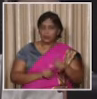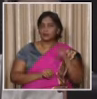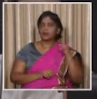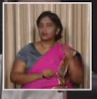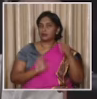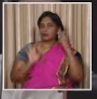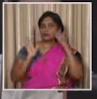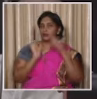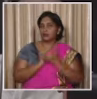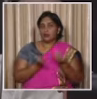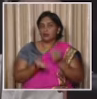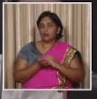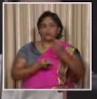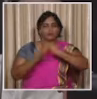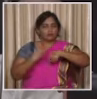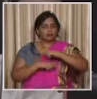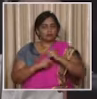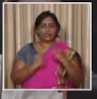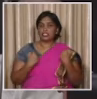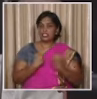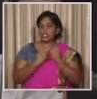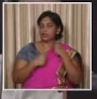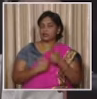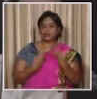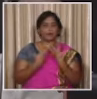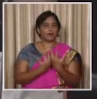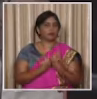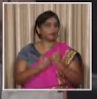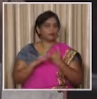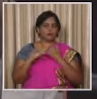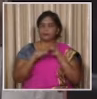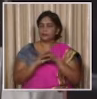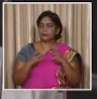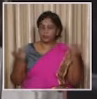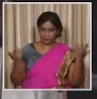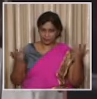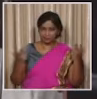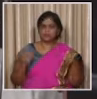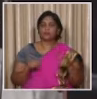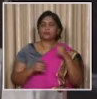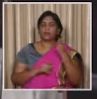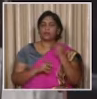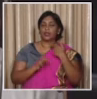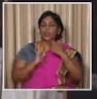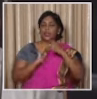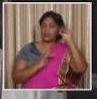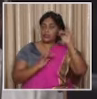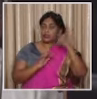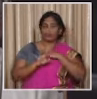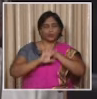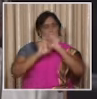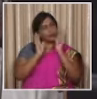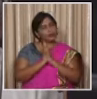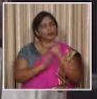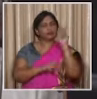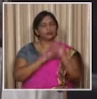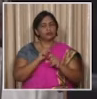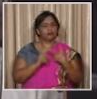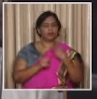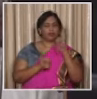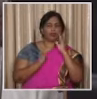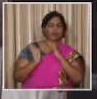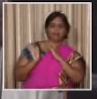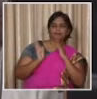මේ තත්ත්වය ආපසු හැරවීමේ අභියෝගය බාර ගන්න ඉදිරිපත් වුණේ නැහැ. ආරාධනා ලද හැම කෙනාම පස්ස